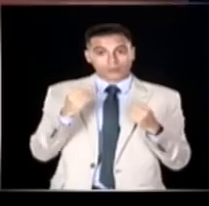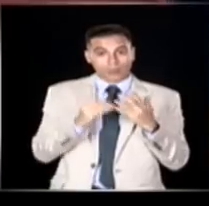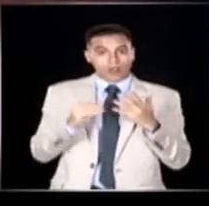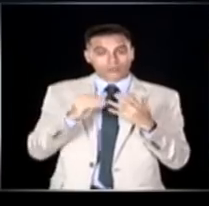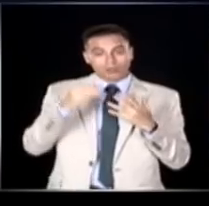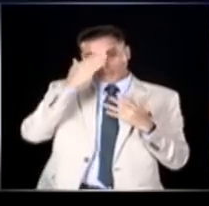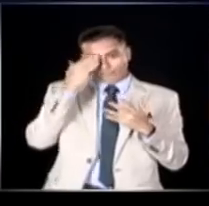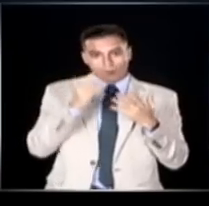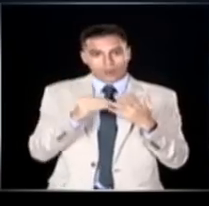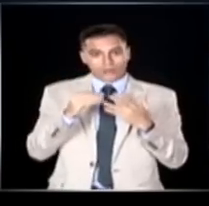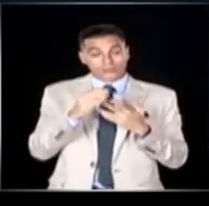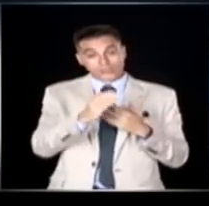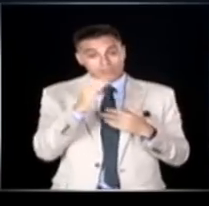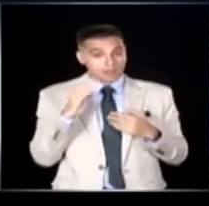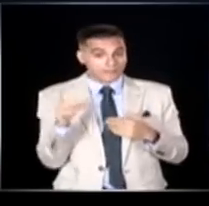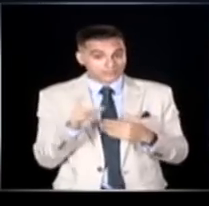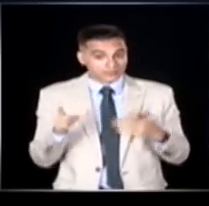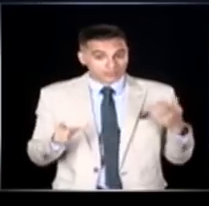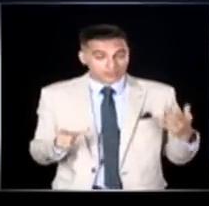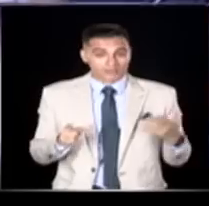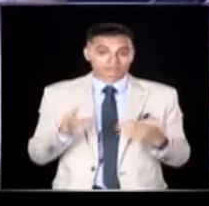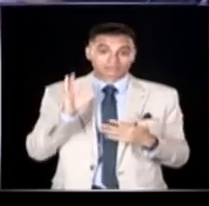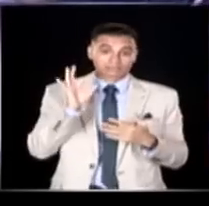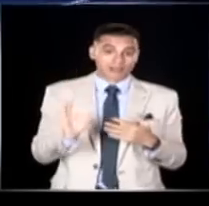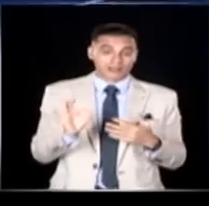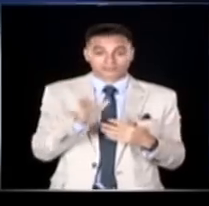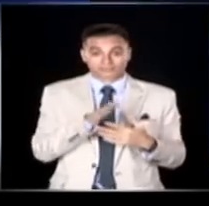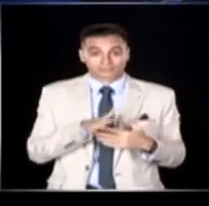خبرة. إجابة صحيحة.